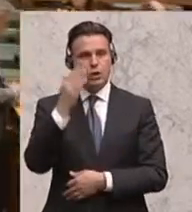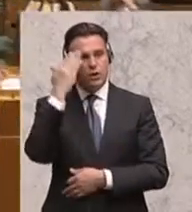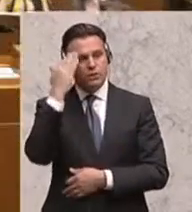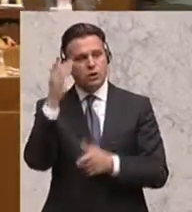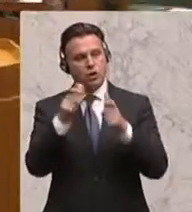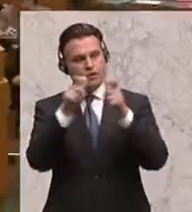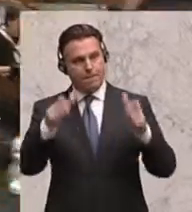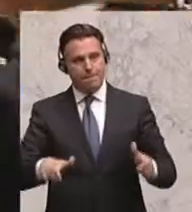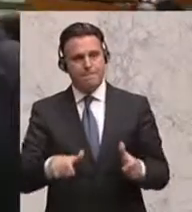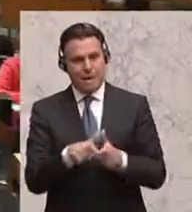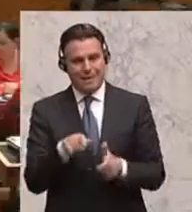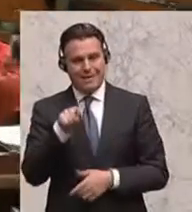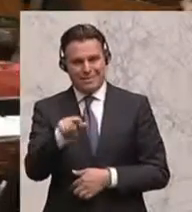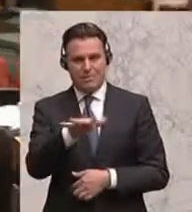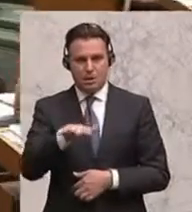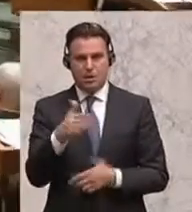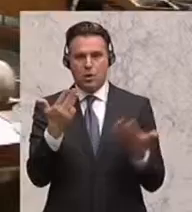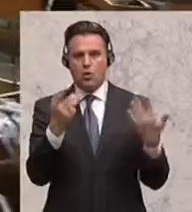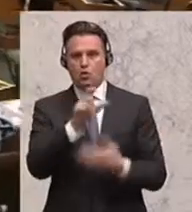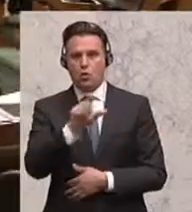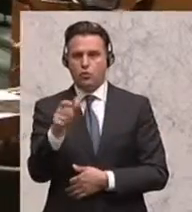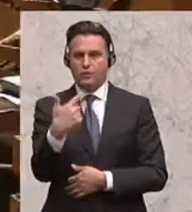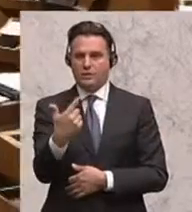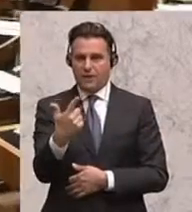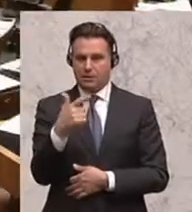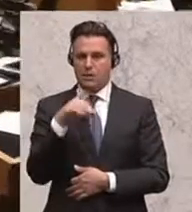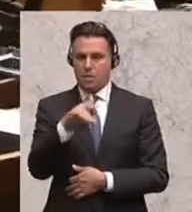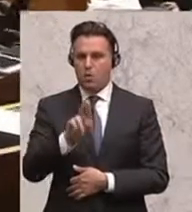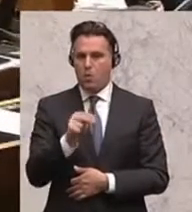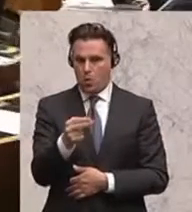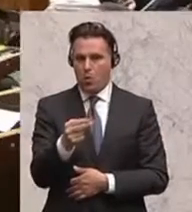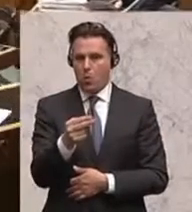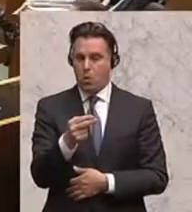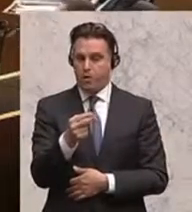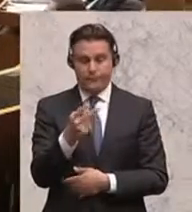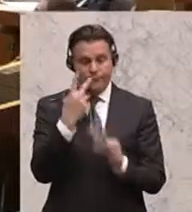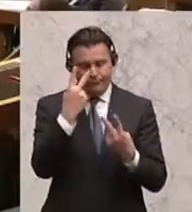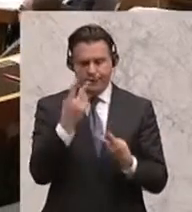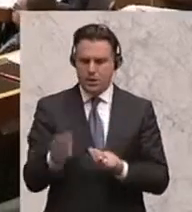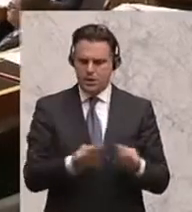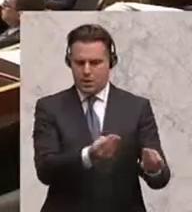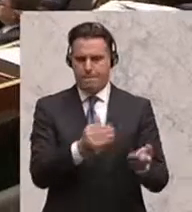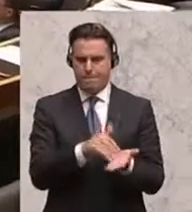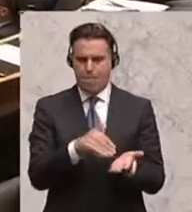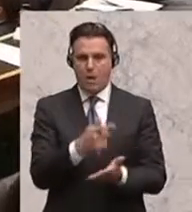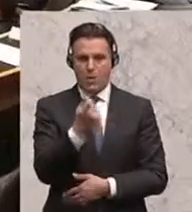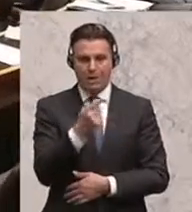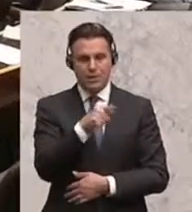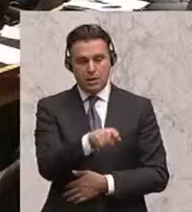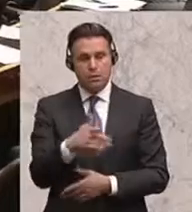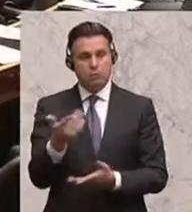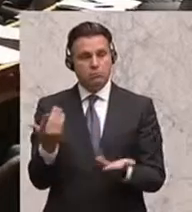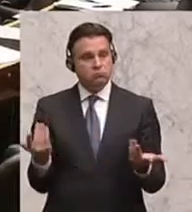paketes nur in diesem bereich von 120 millionen euro das ist wichtig also dort